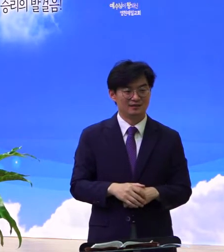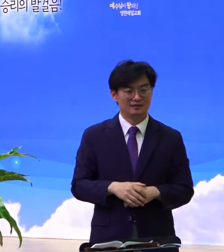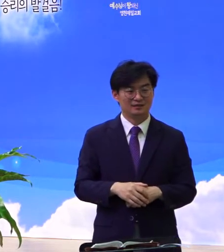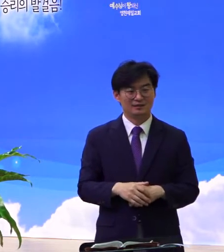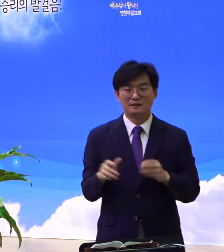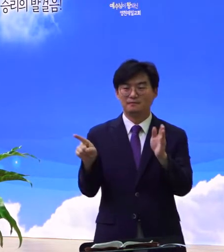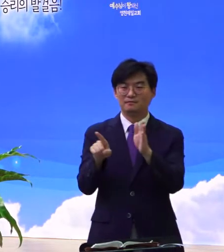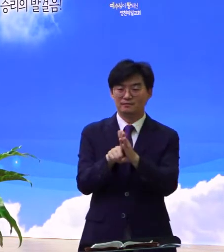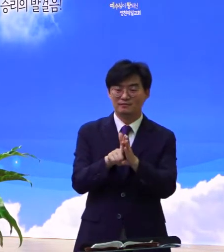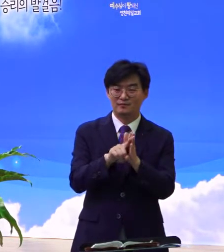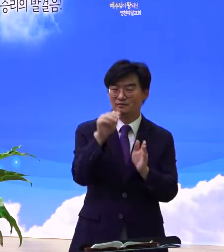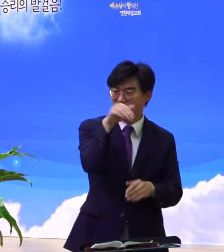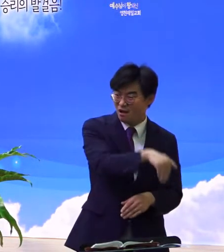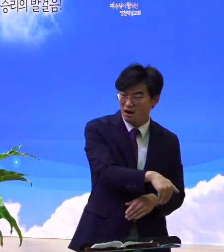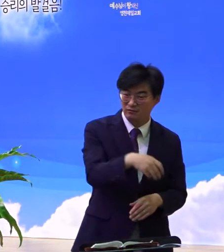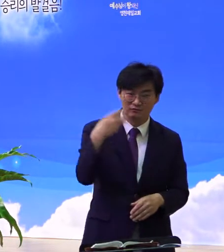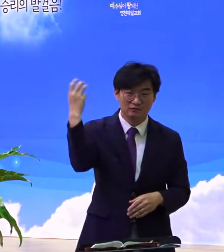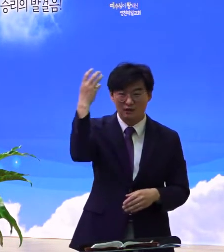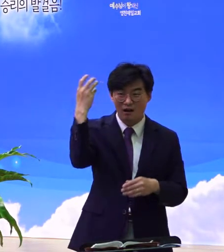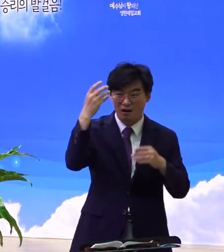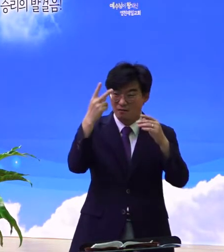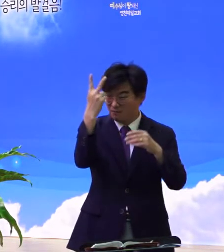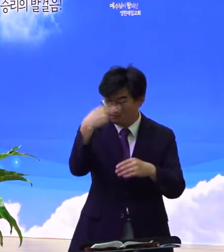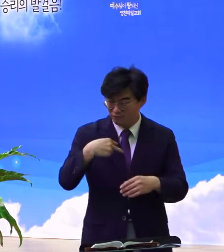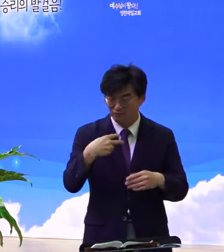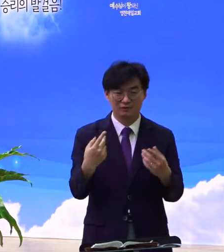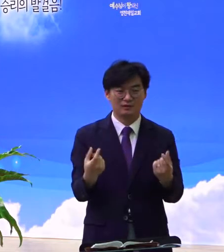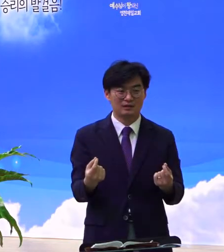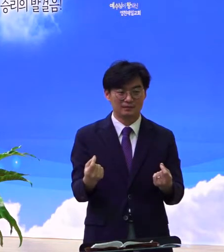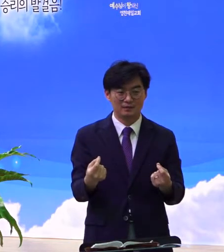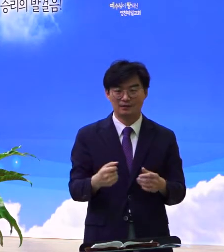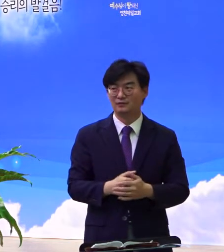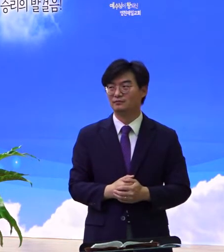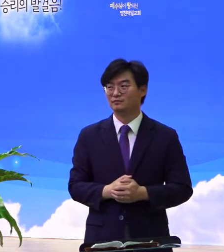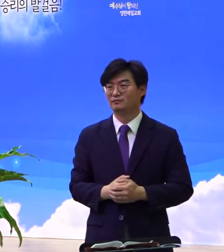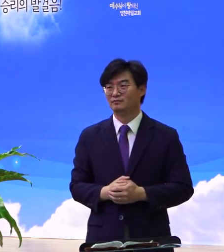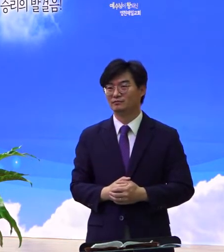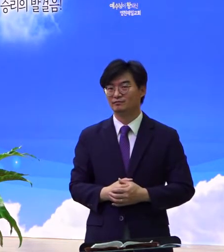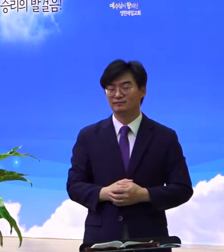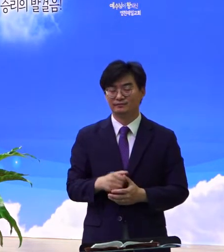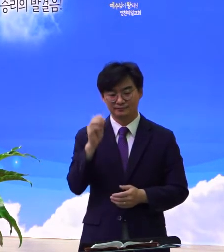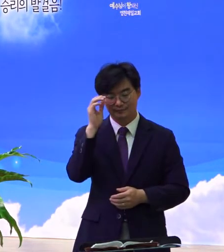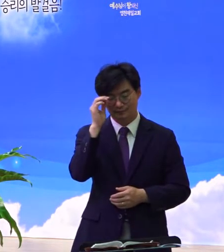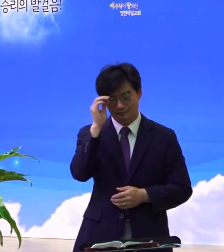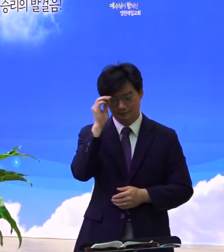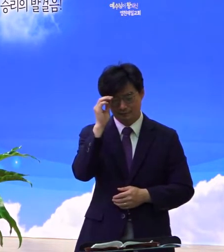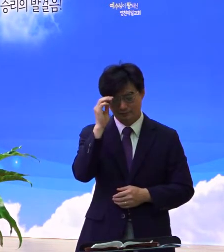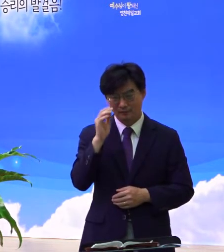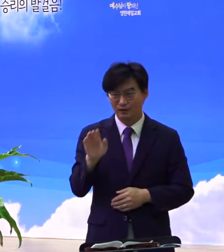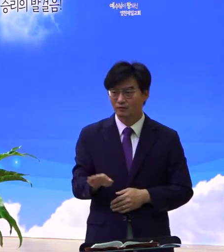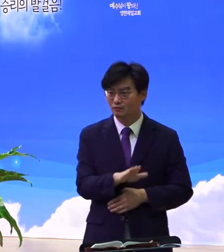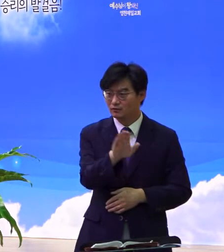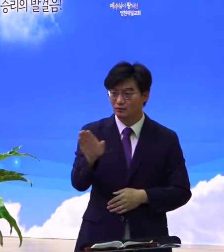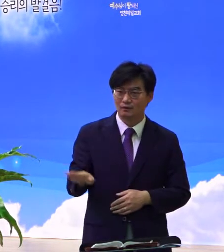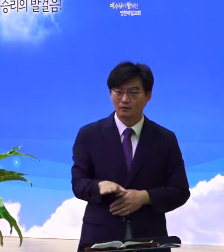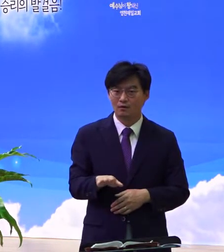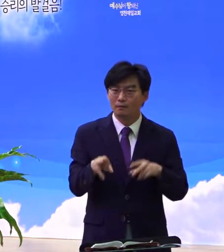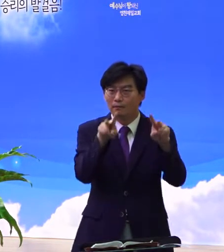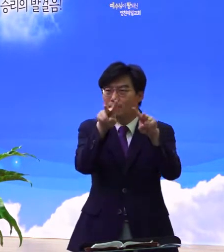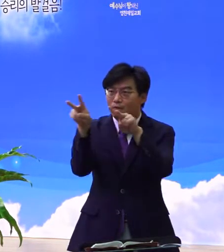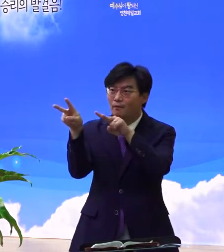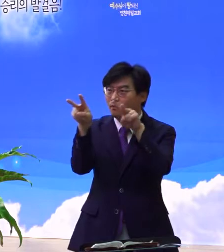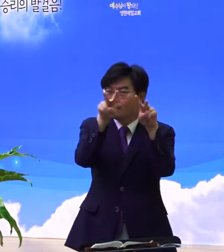신앙의 눈도 그렇고 여러분 육안도 그렇습니다. 여러분 눈을 떠 저를 보고 계시고 화면을 보고 계시죠. 우리의 육안도 그렇습니다.